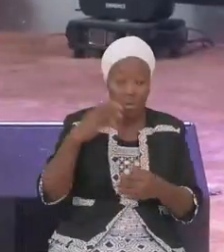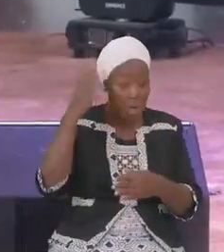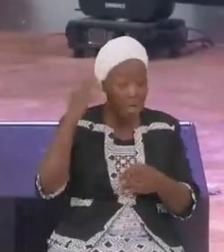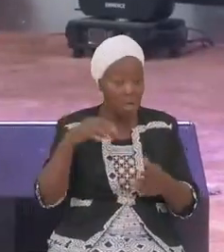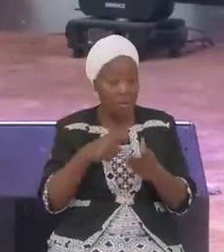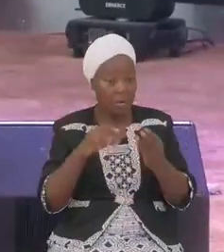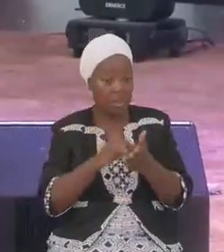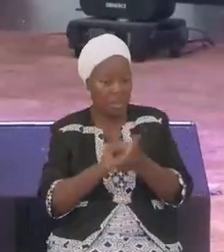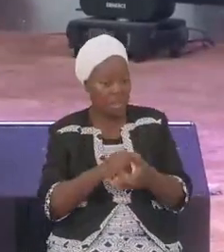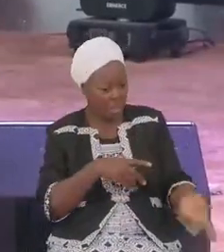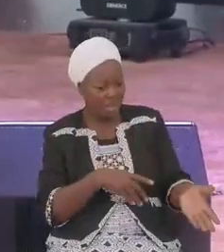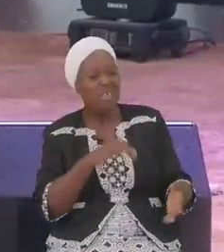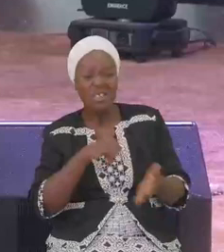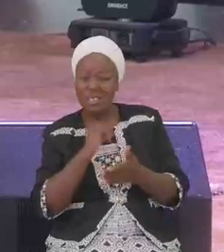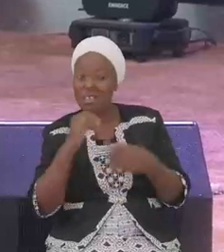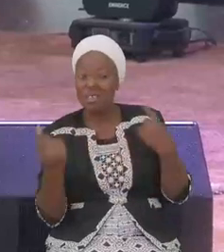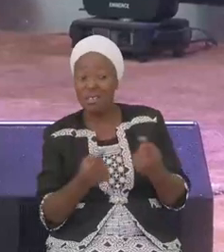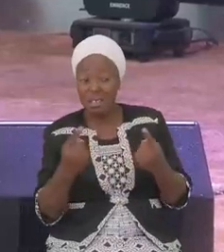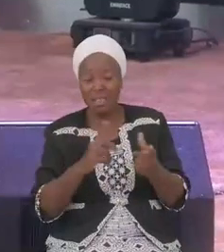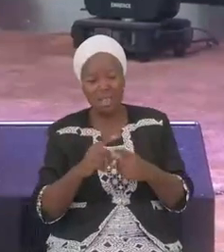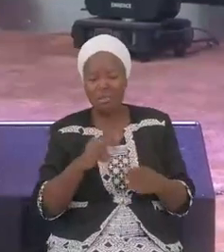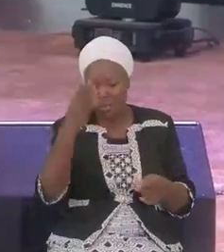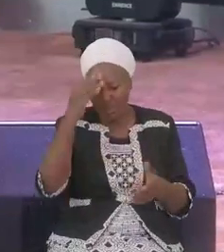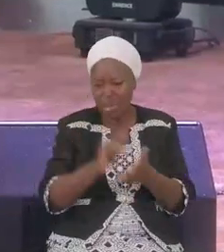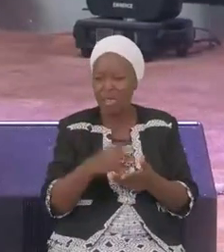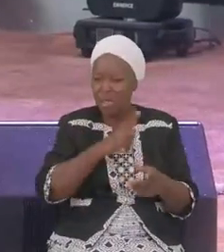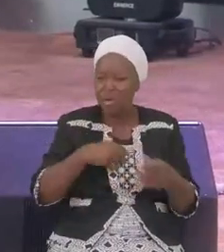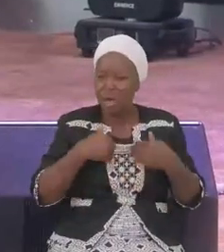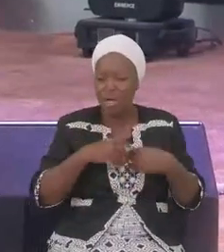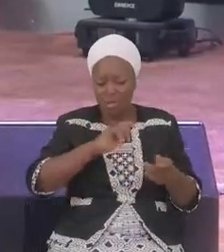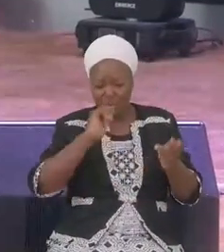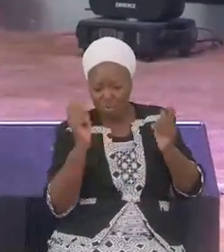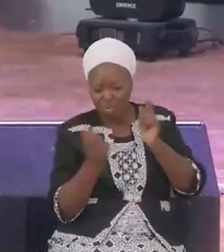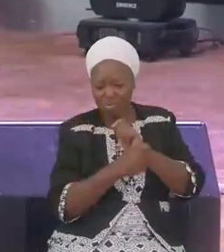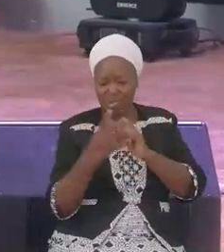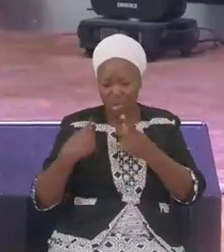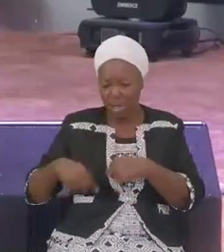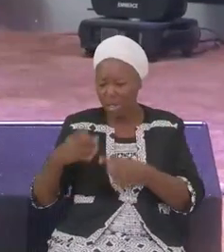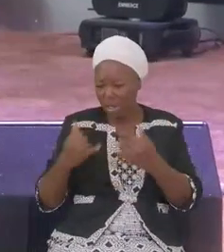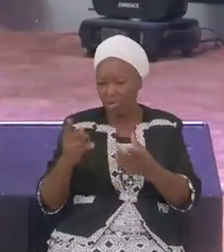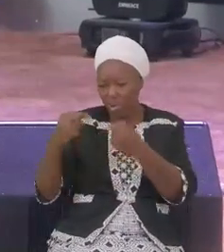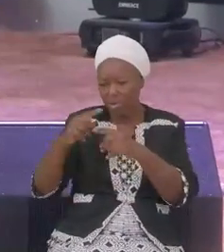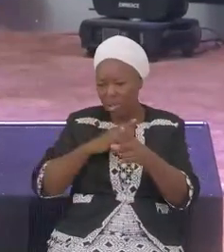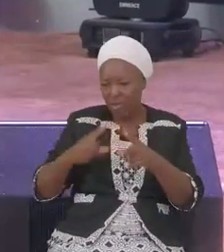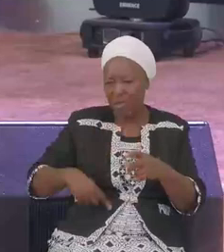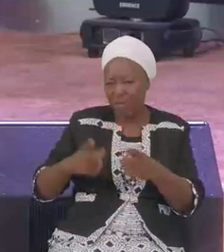c'est l'iniquité. Cela détourne ton cœur du ciel. Et maintenant, tu viens au Seigneur et tu